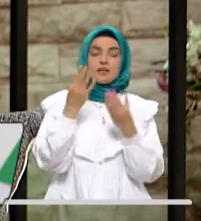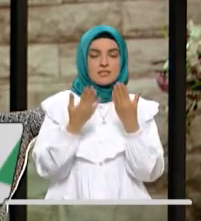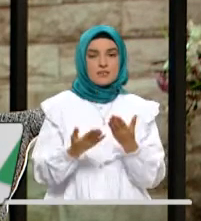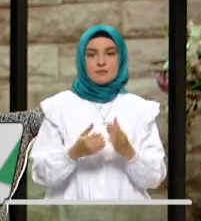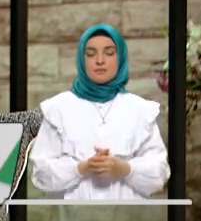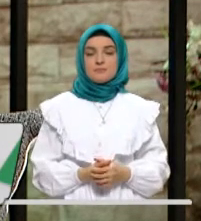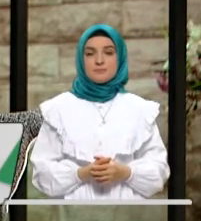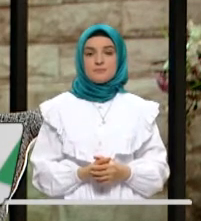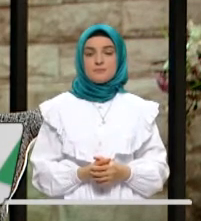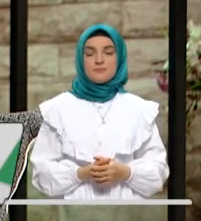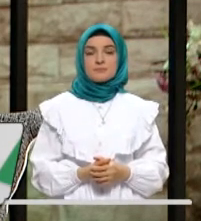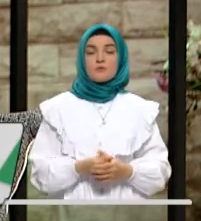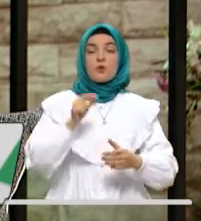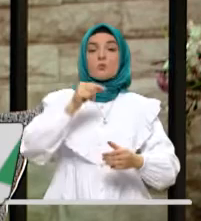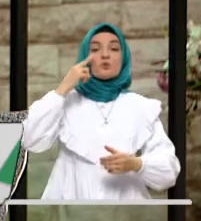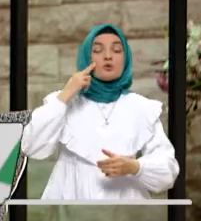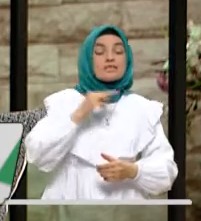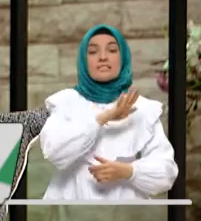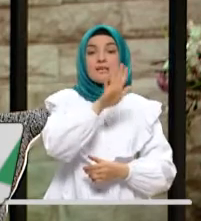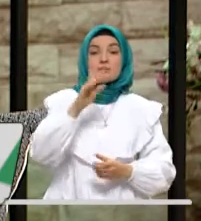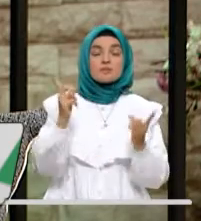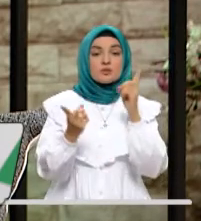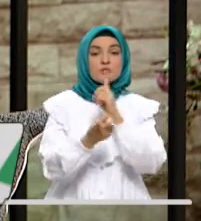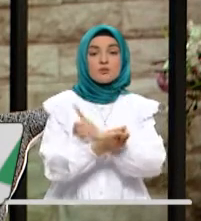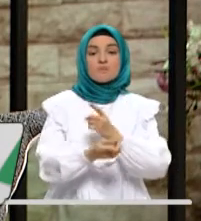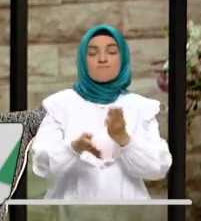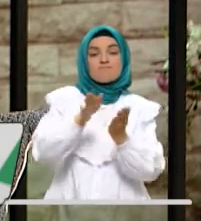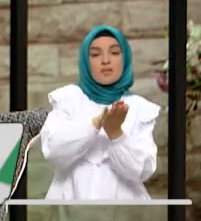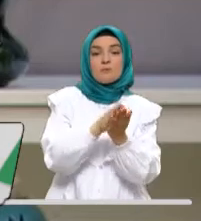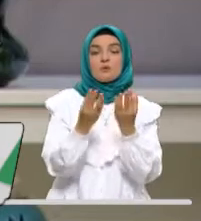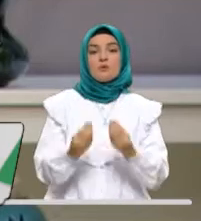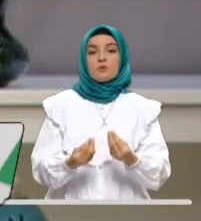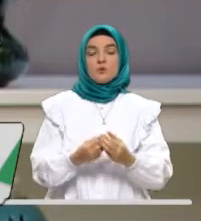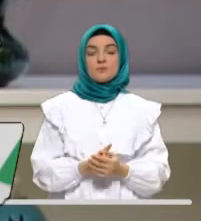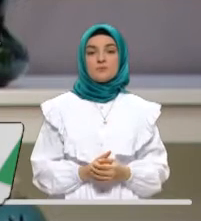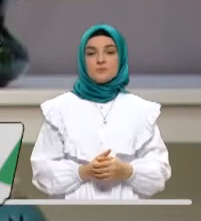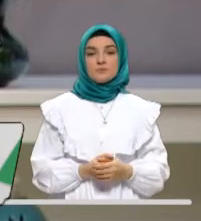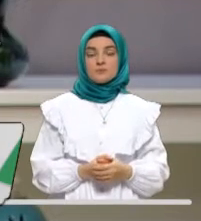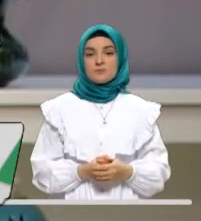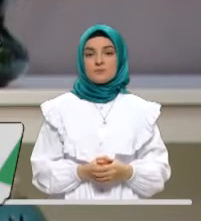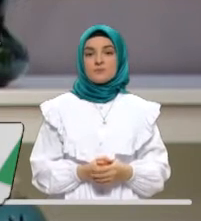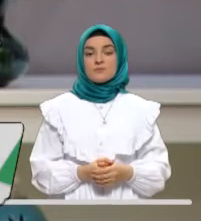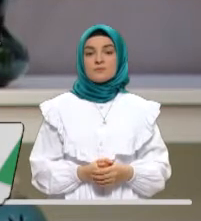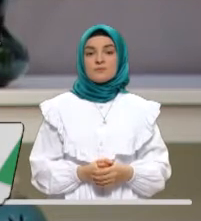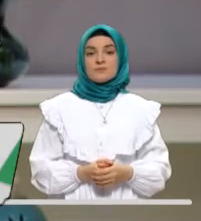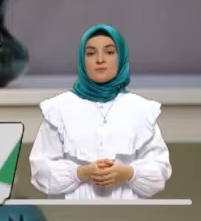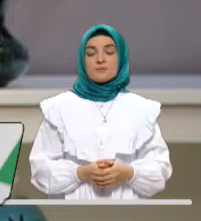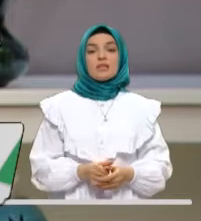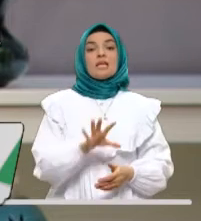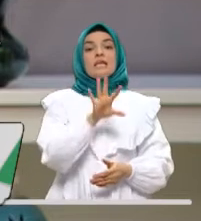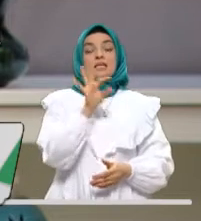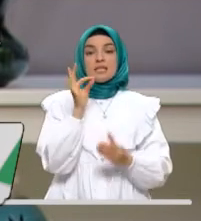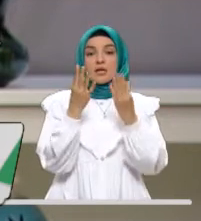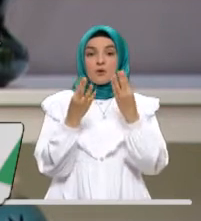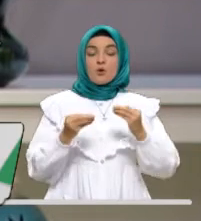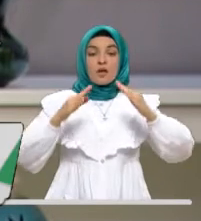peki yapılabilir. Çünkü temizlik ürünleri dediğim gibi biraz daha kapalı etiket oluyor. Anladım. Peki seçme noktasında özellikle